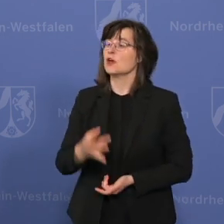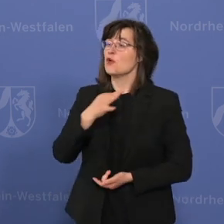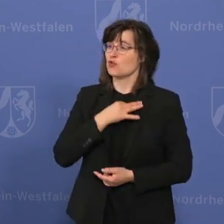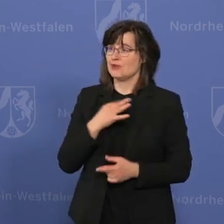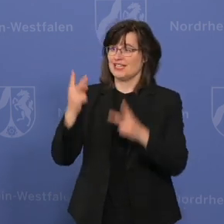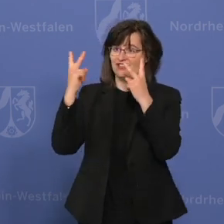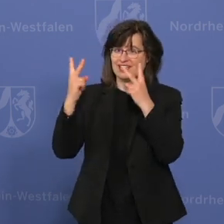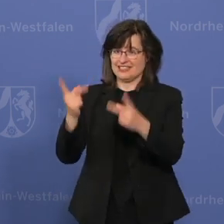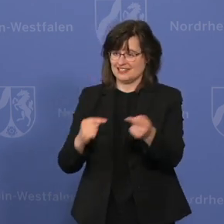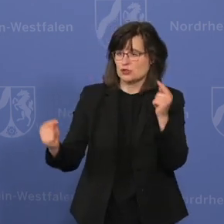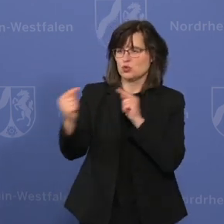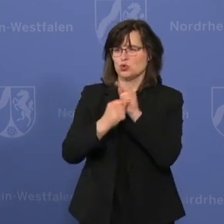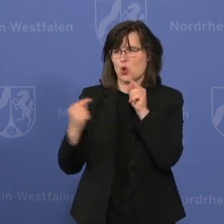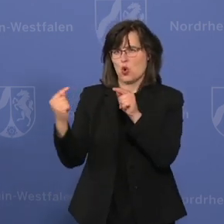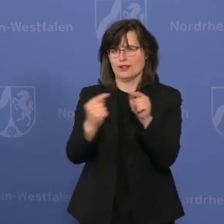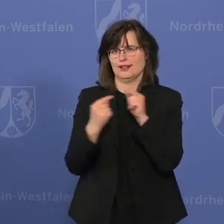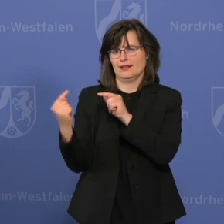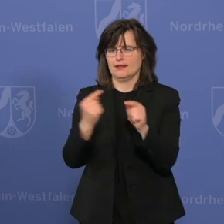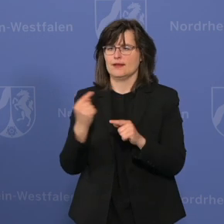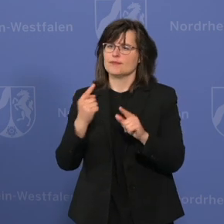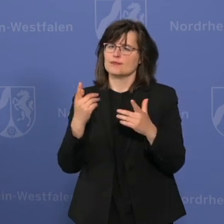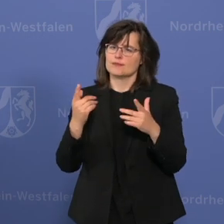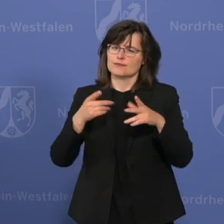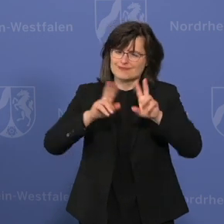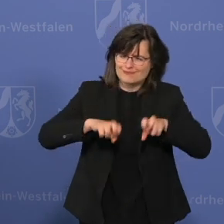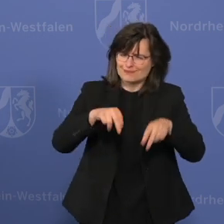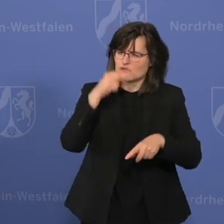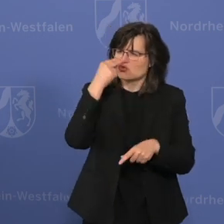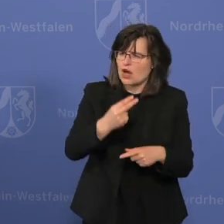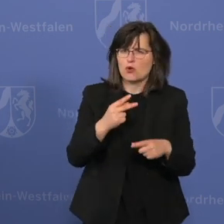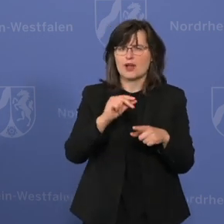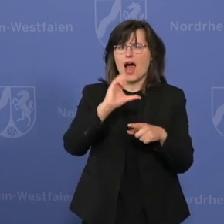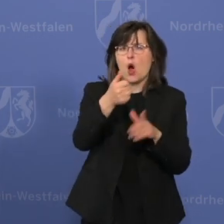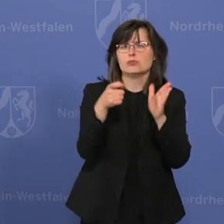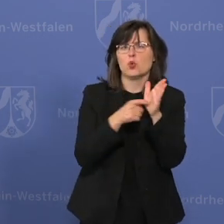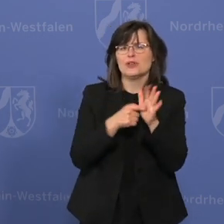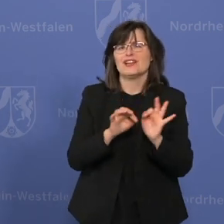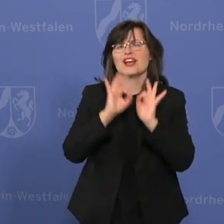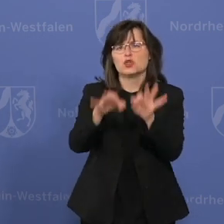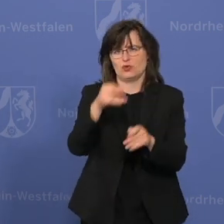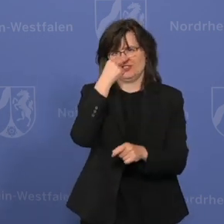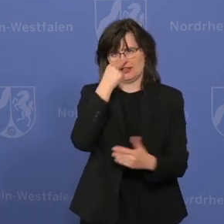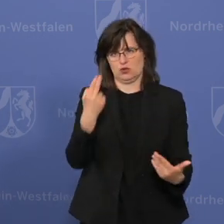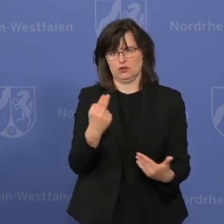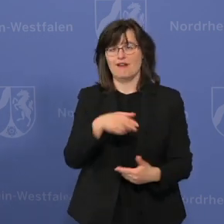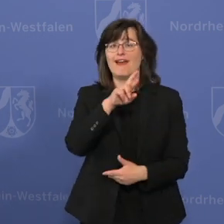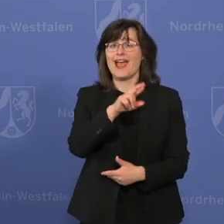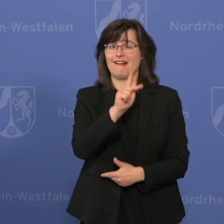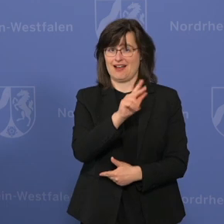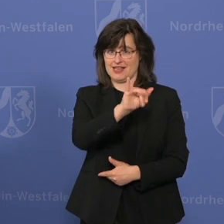die Hauptursachenbereiche für Infektionen liegen. Und da hat das RKI uns ja sehr früh